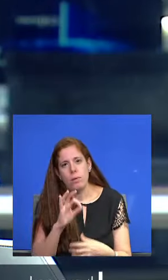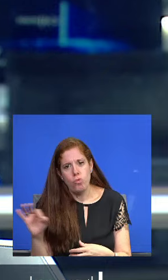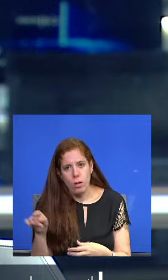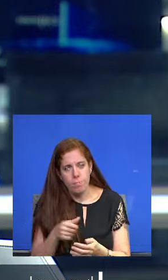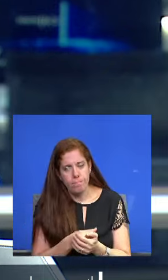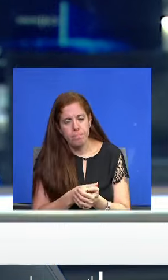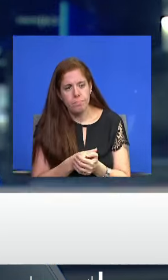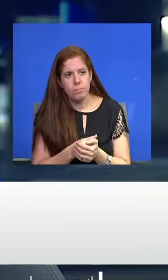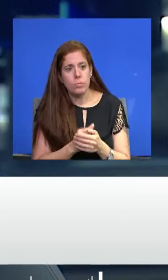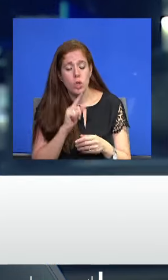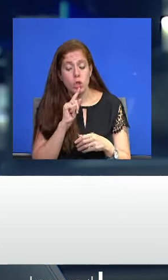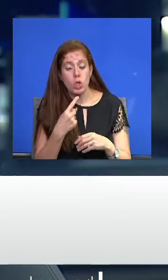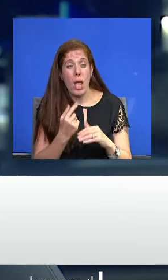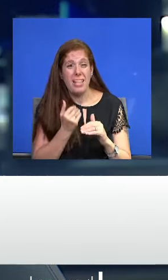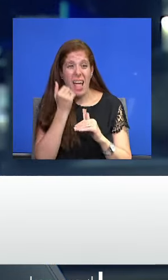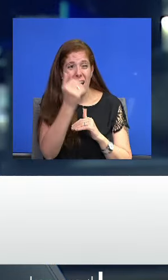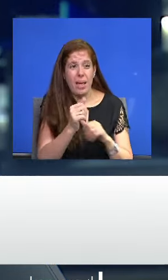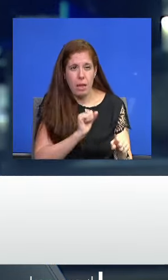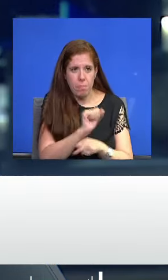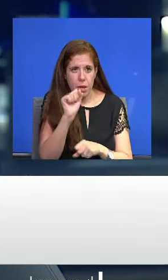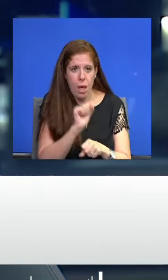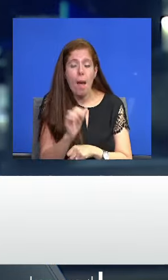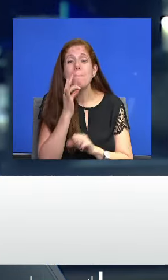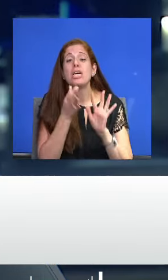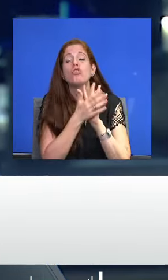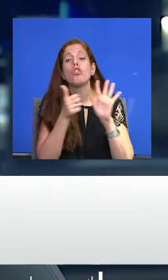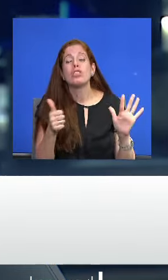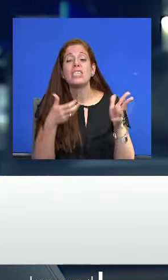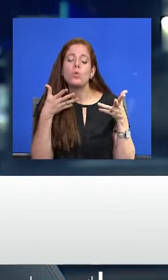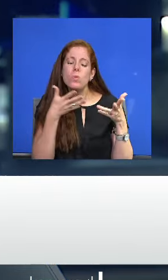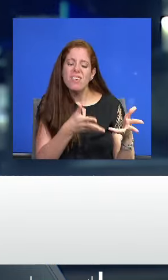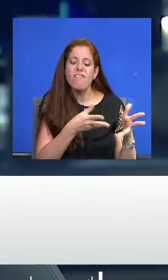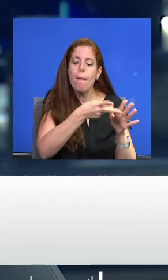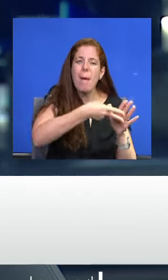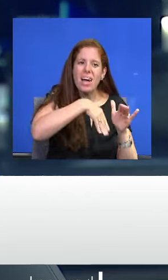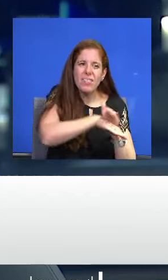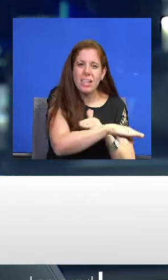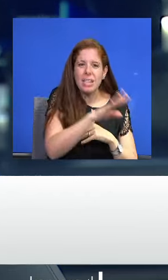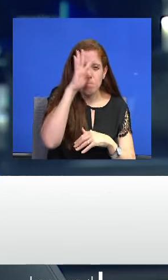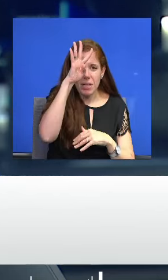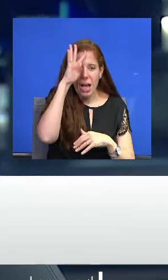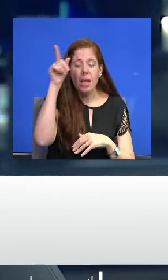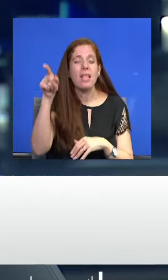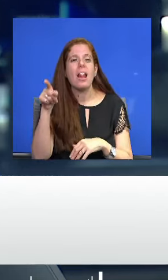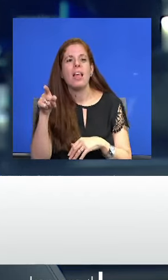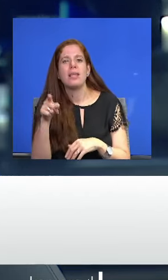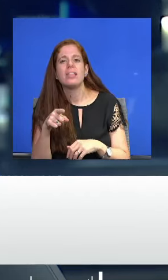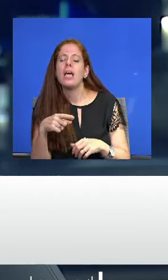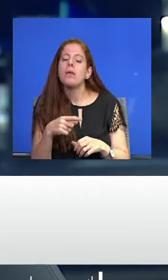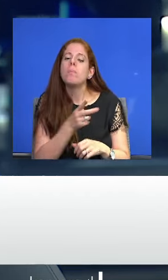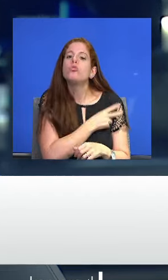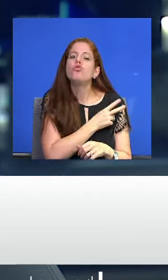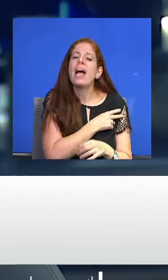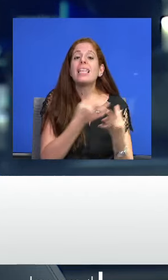שנה אחרי מחאת החיג'אב, בת 16 שהותקפה ברכבת התחתית באיראן בידי פעילי משטרת המוסר, מאושפזת